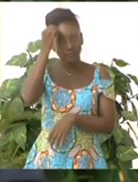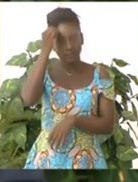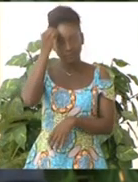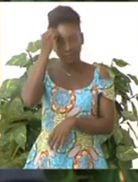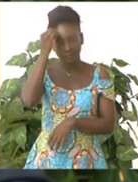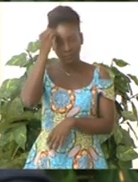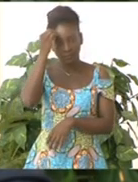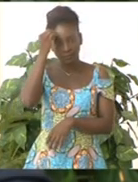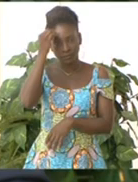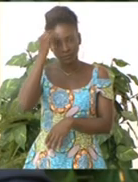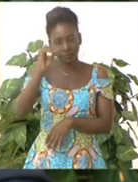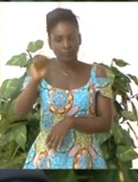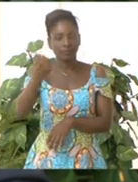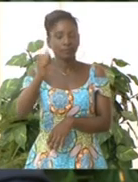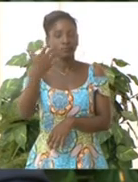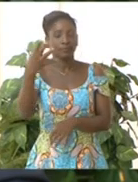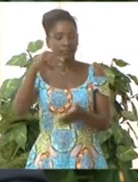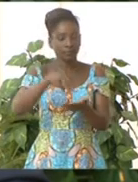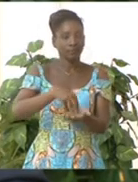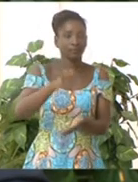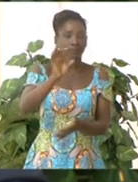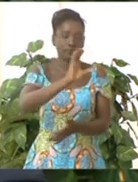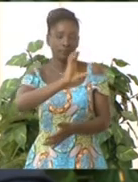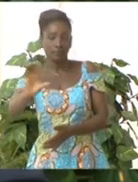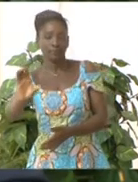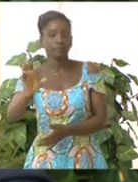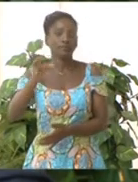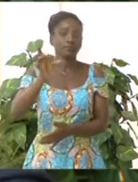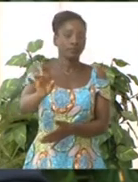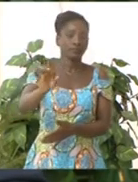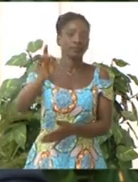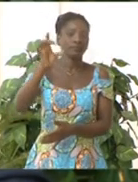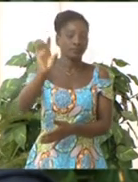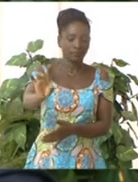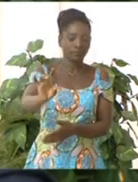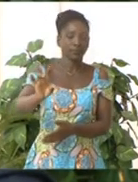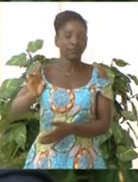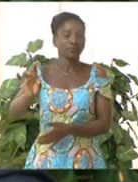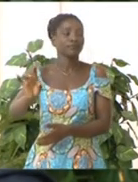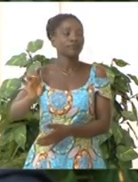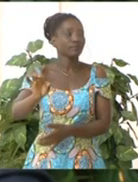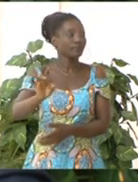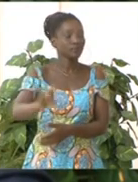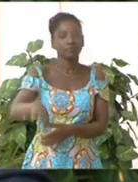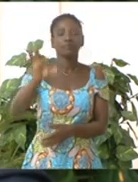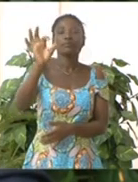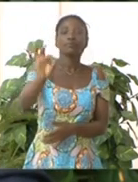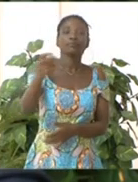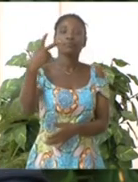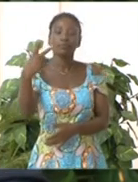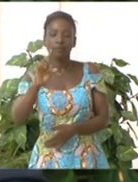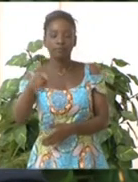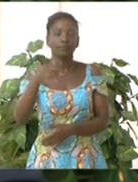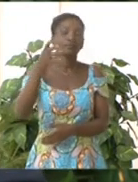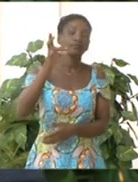ouattara 15 1988 voix soit 92 brille en ce sens aux